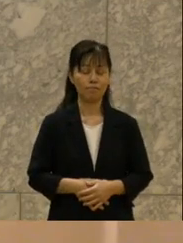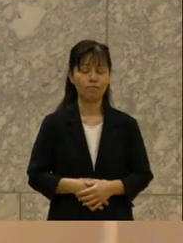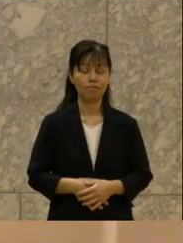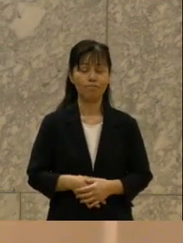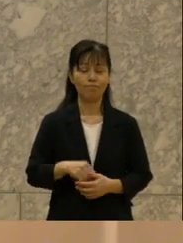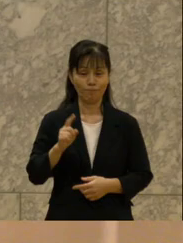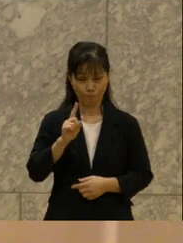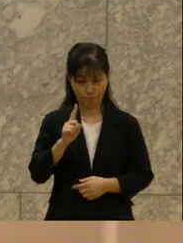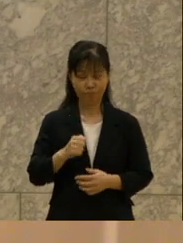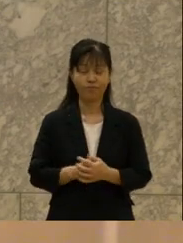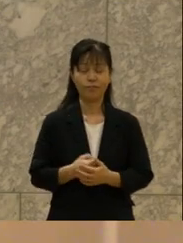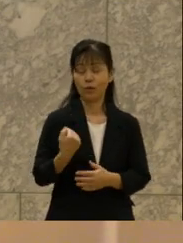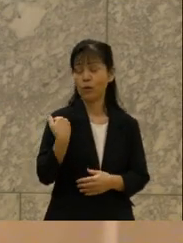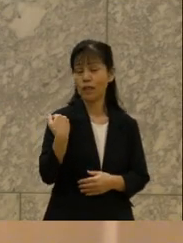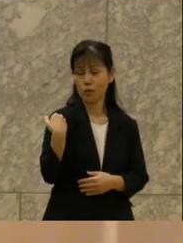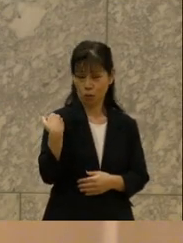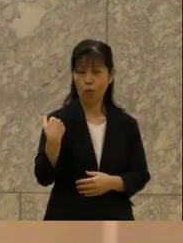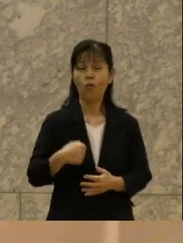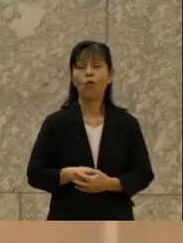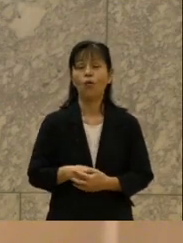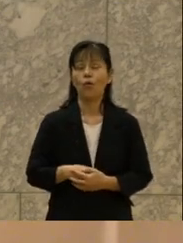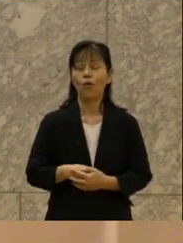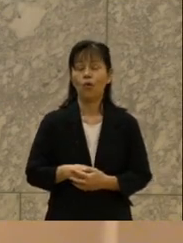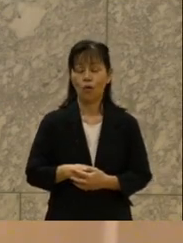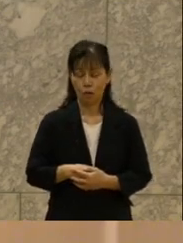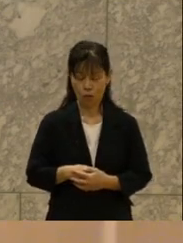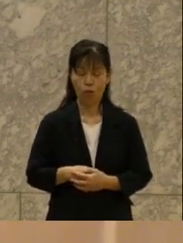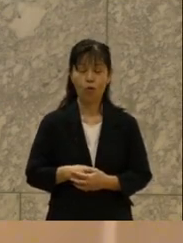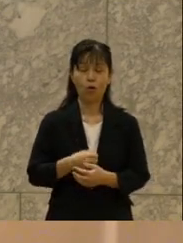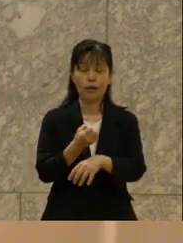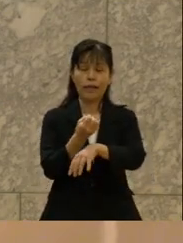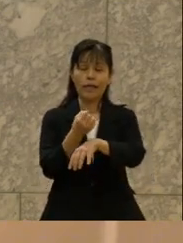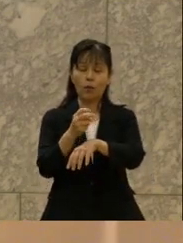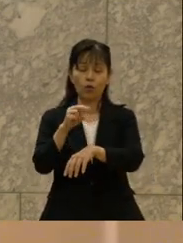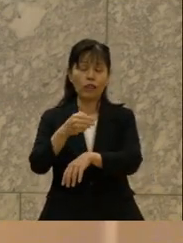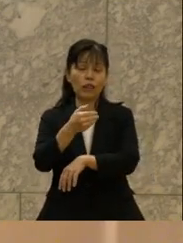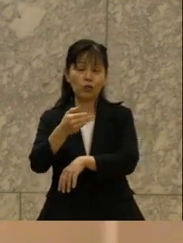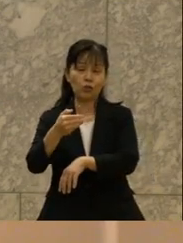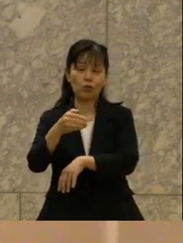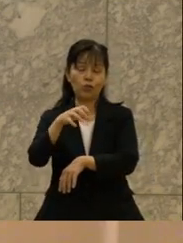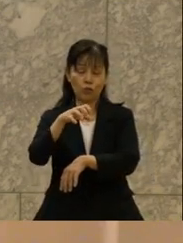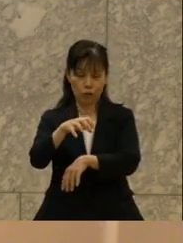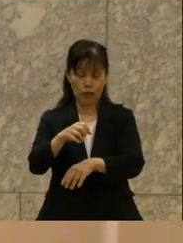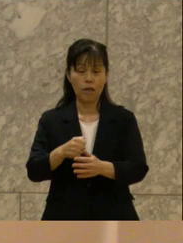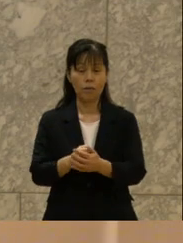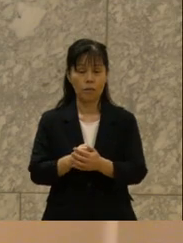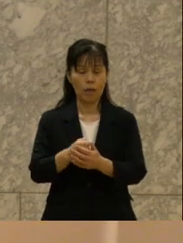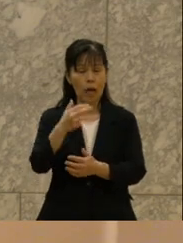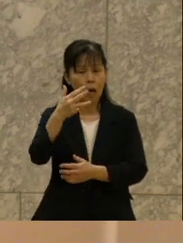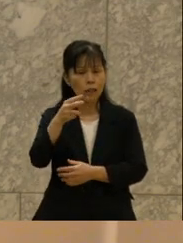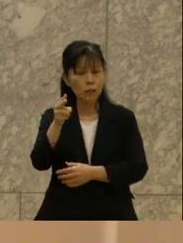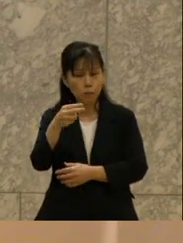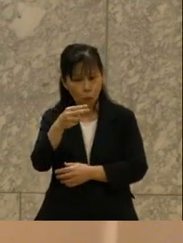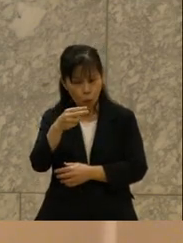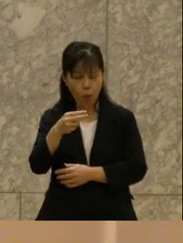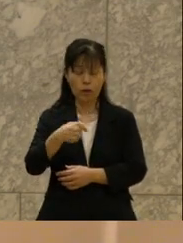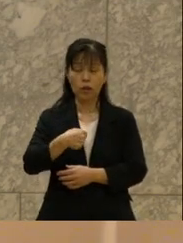そしてなんとつい先日行われましたダイヤモンドリーグでは